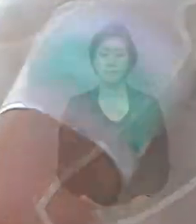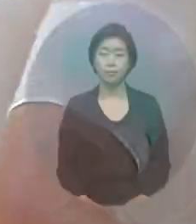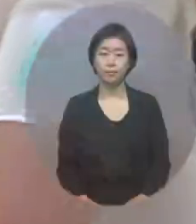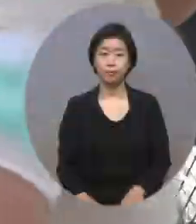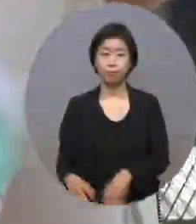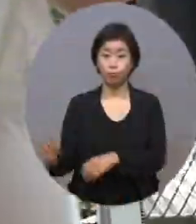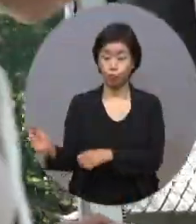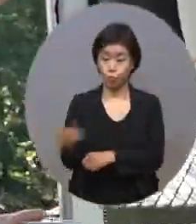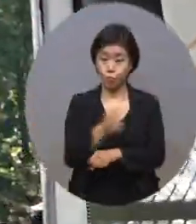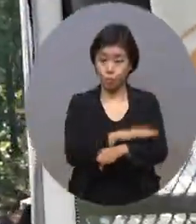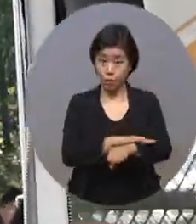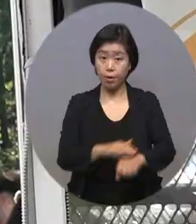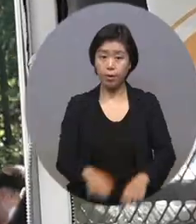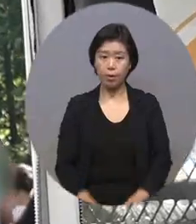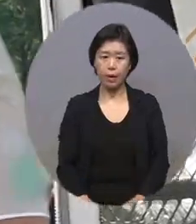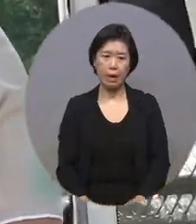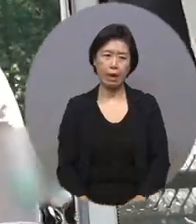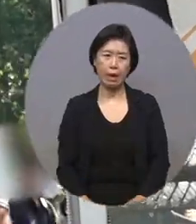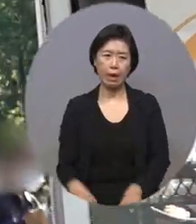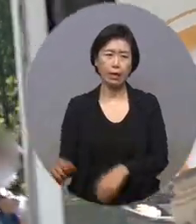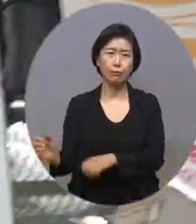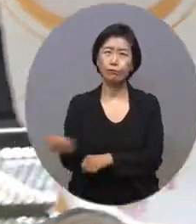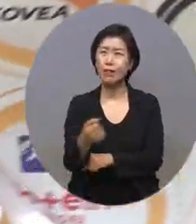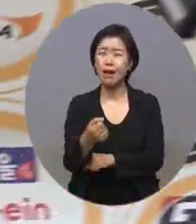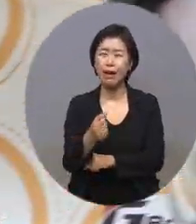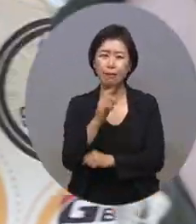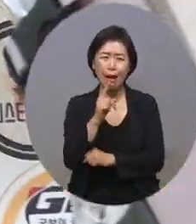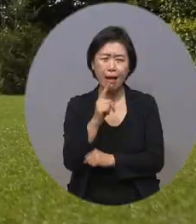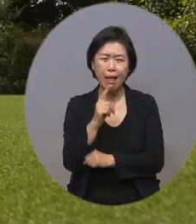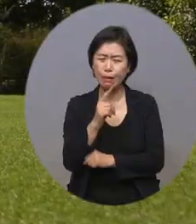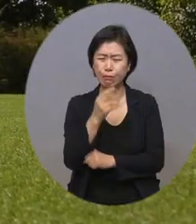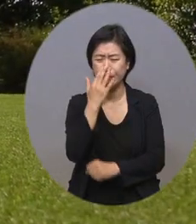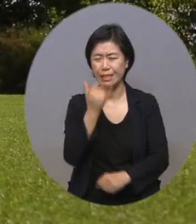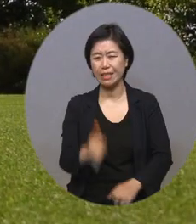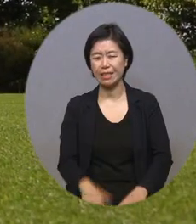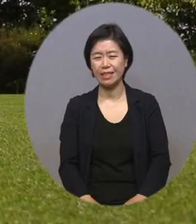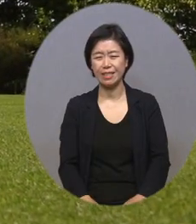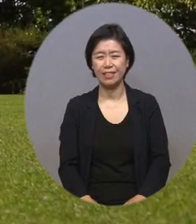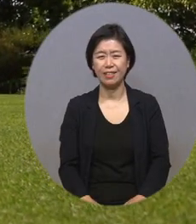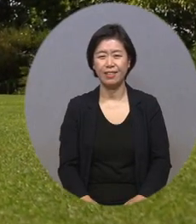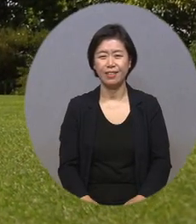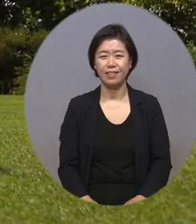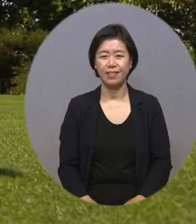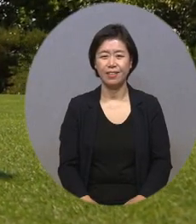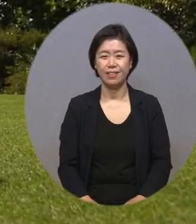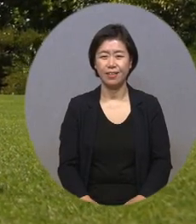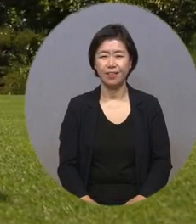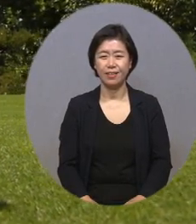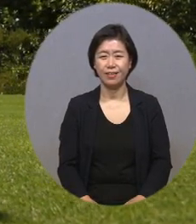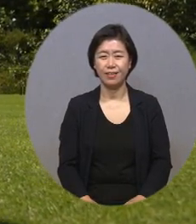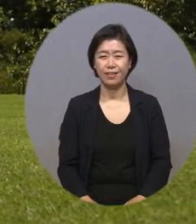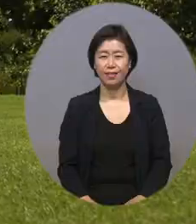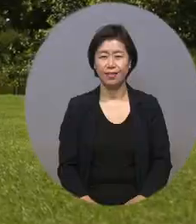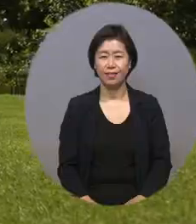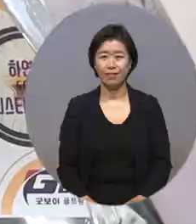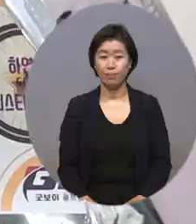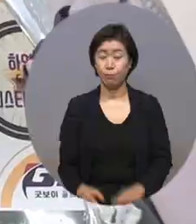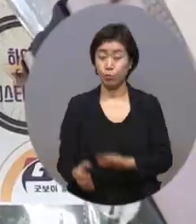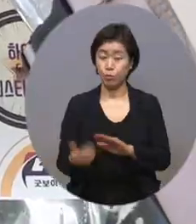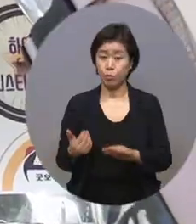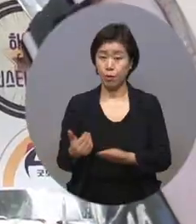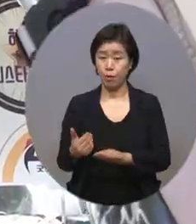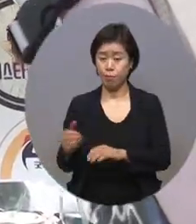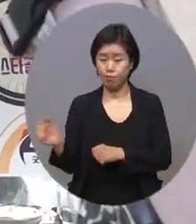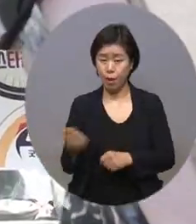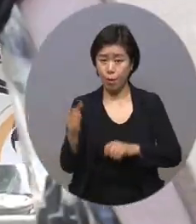우측 괜찮아요? 이제 굿샷도 지겹다, 야, 이제. 그러니까. 안 할게, 그냥. 방금 되게 이상하게 쳤는데 잘 갔네.